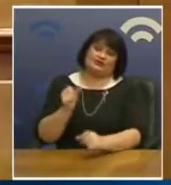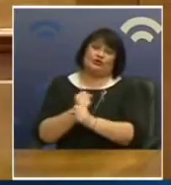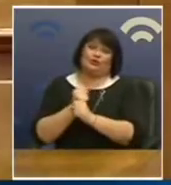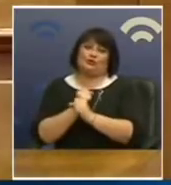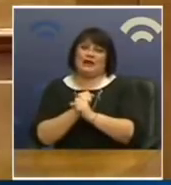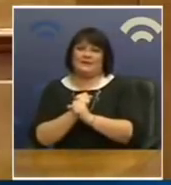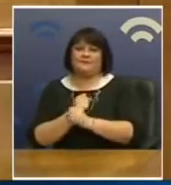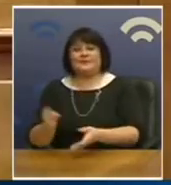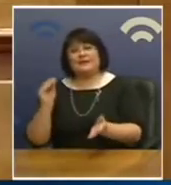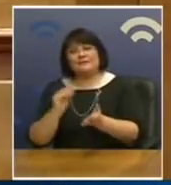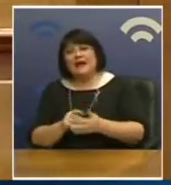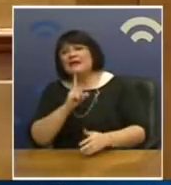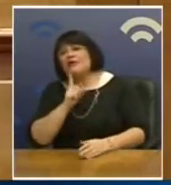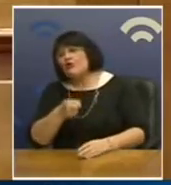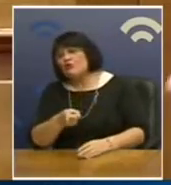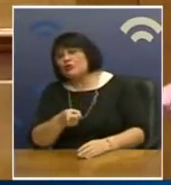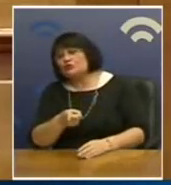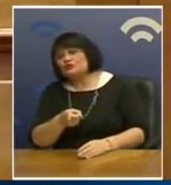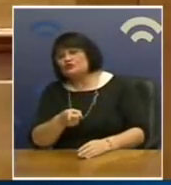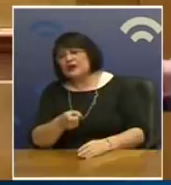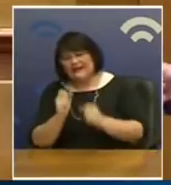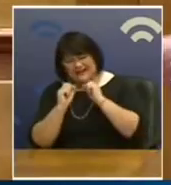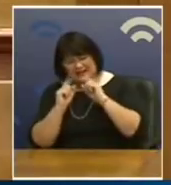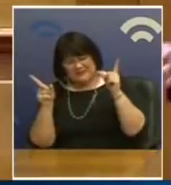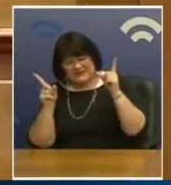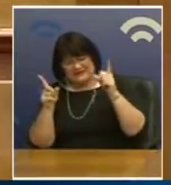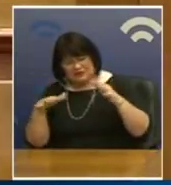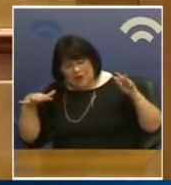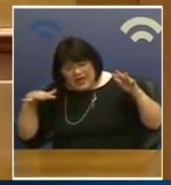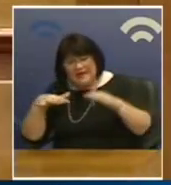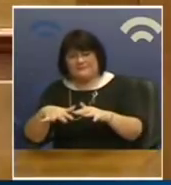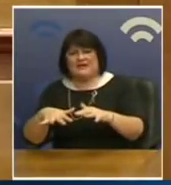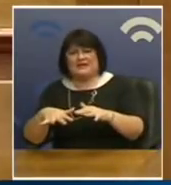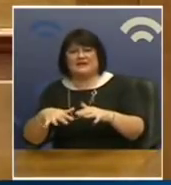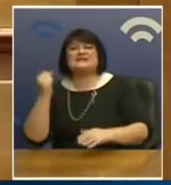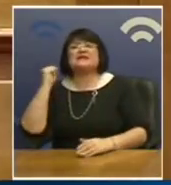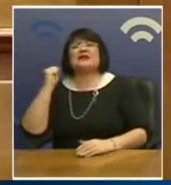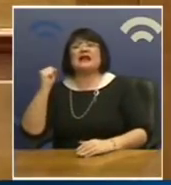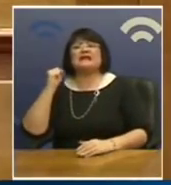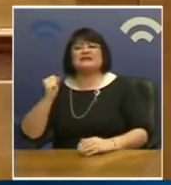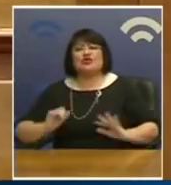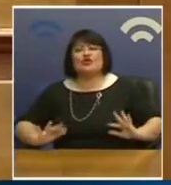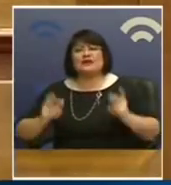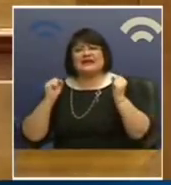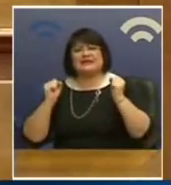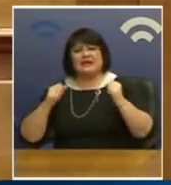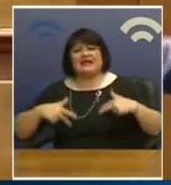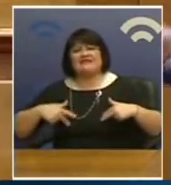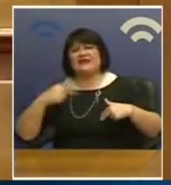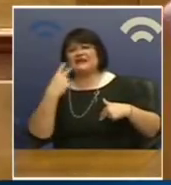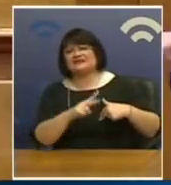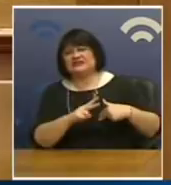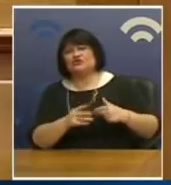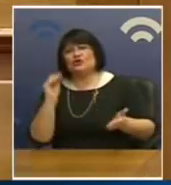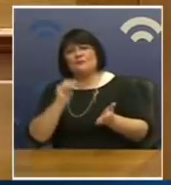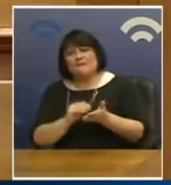μην επαναληφθεί ποτέ ξανά η πρωτοφανής επίθεση που υπέστη το συνδικαλιστικό κίνημα επί κυβερνήσεών σας, για να μην ζήσουμε